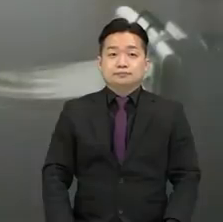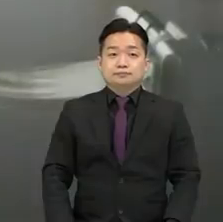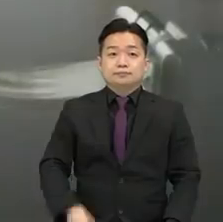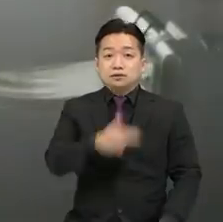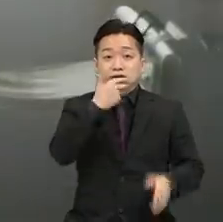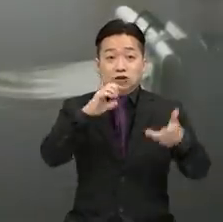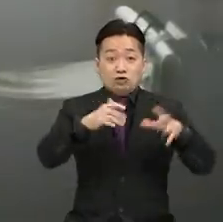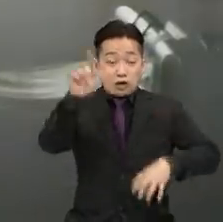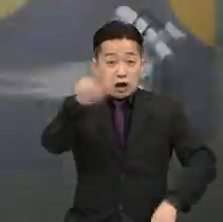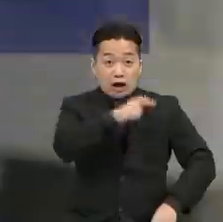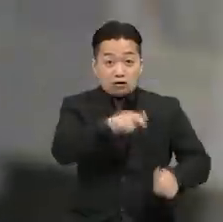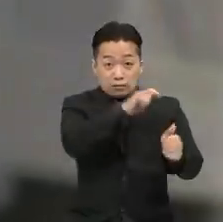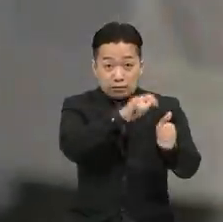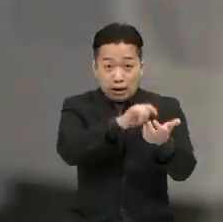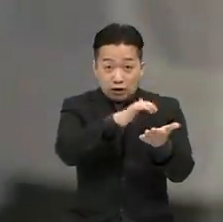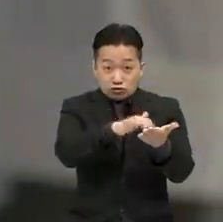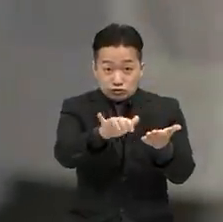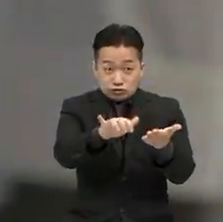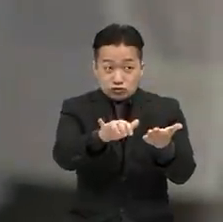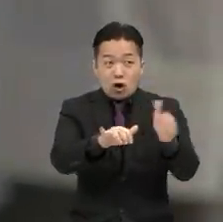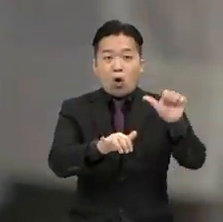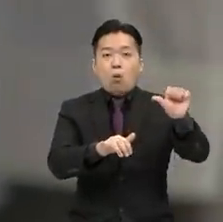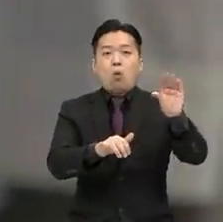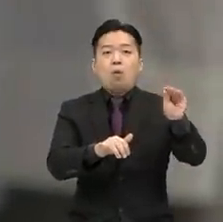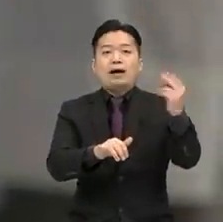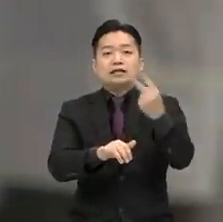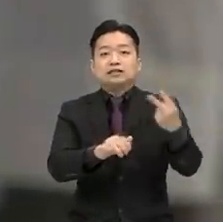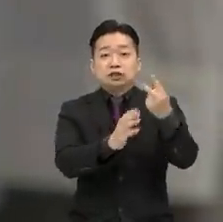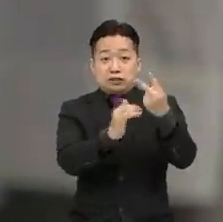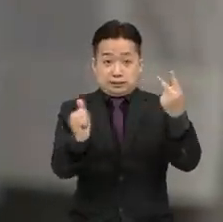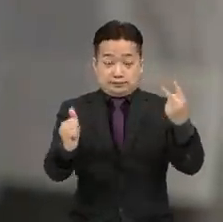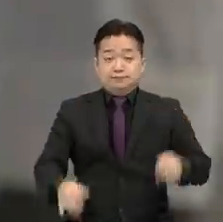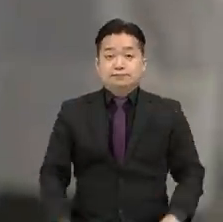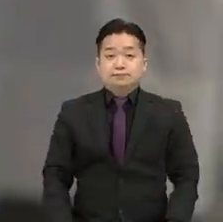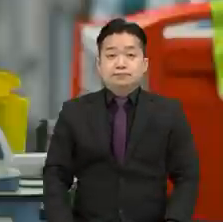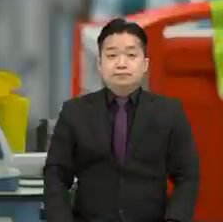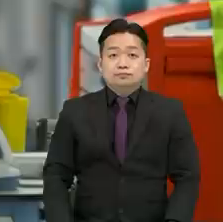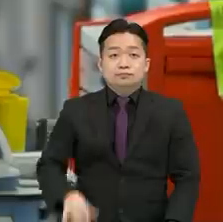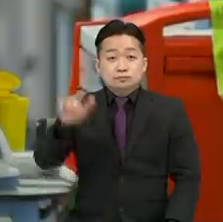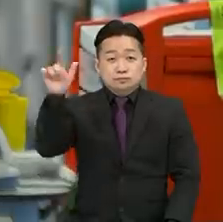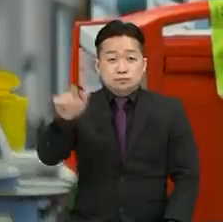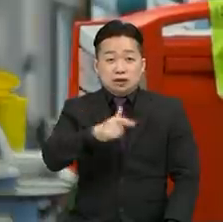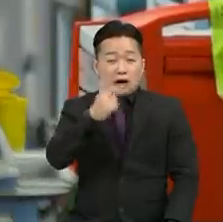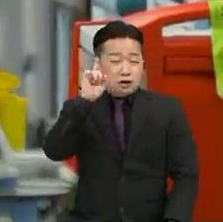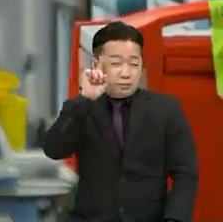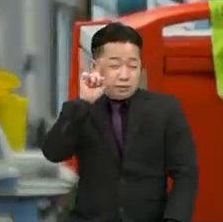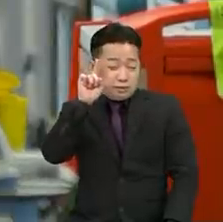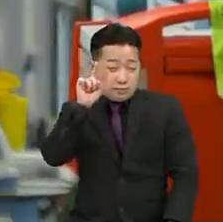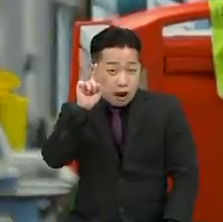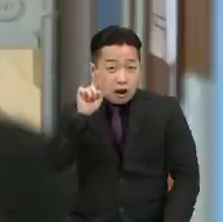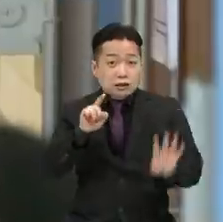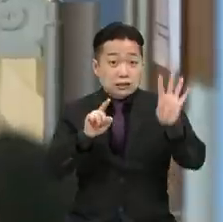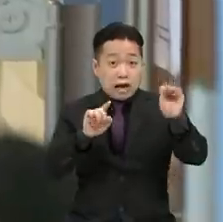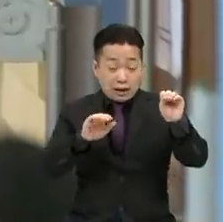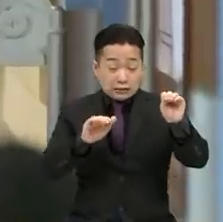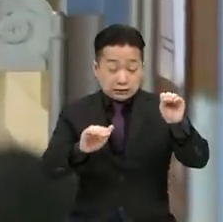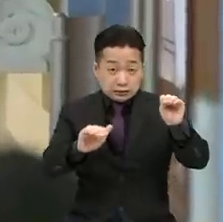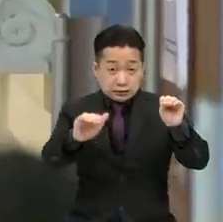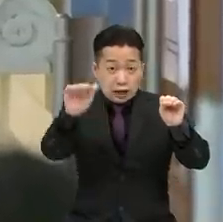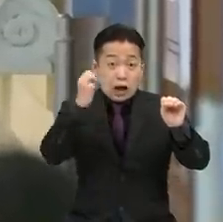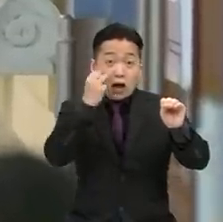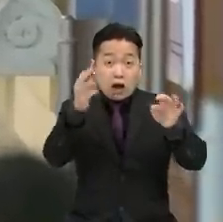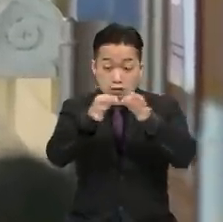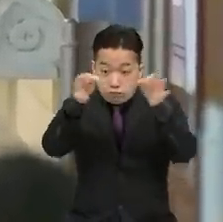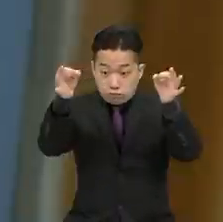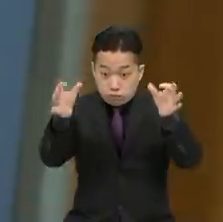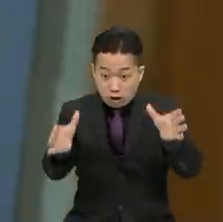영국 하루 신규 확진자는 5만 2천여 명. 8일 연속 4만 명을 넘더니 석 달여 만에 5만